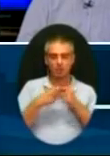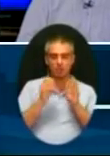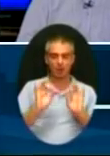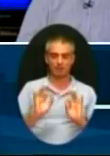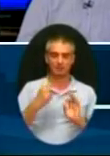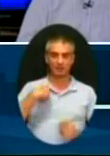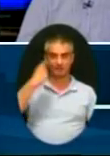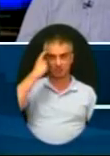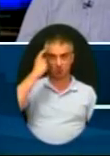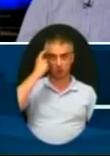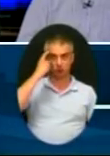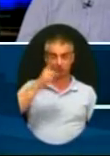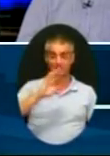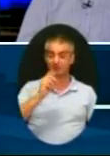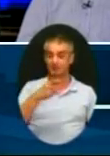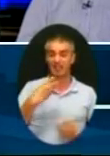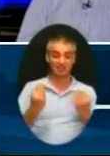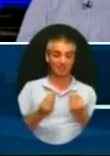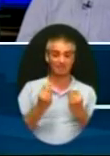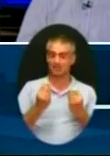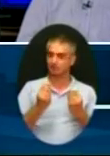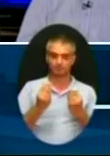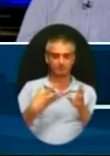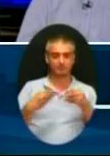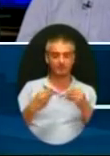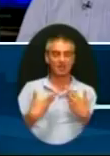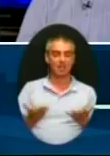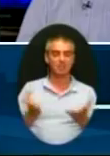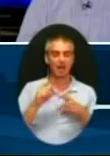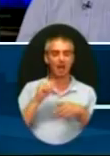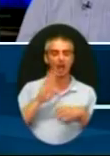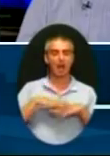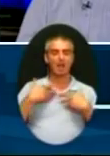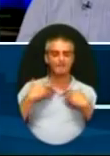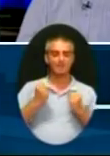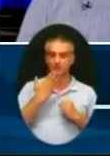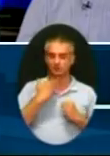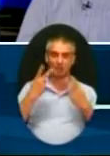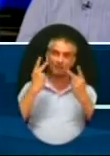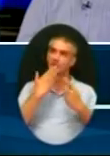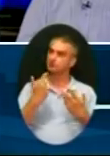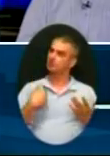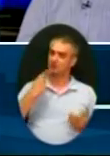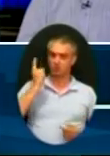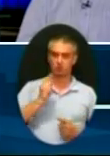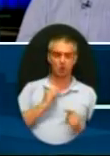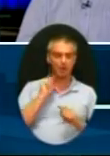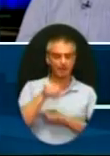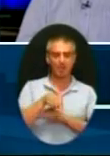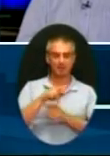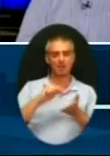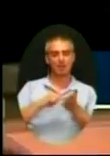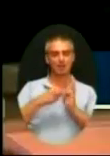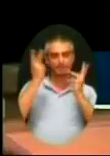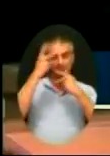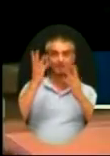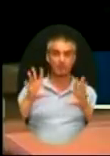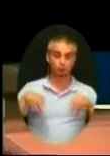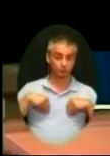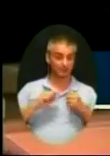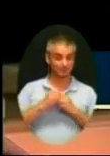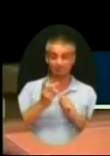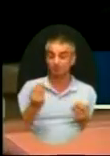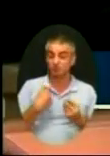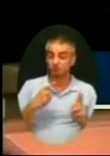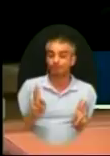ואני חושב שאם זה דברים שאין בה התפשרות על ביטחון ישראל וערכי ישראל, אז אני חושב שנוכל להגיע למתווה מוסכם. אם יש פה דברים